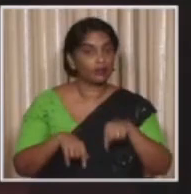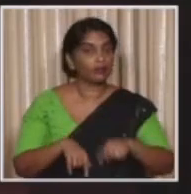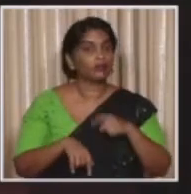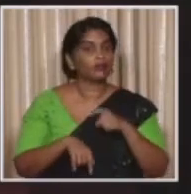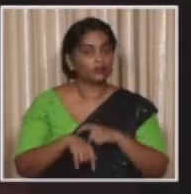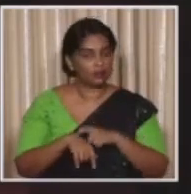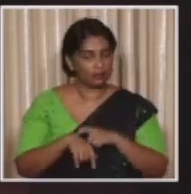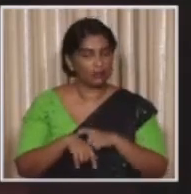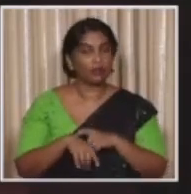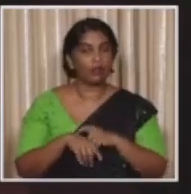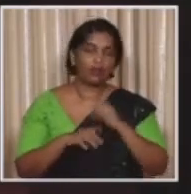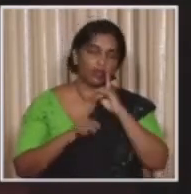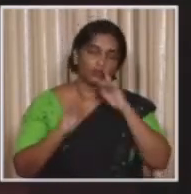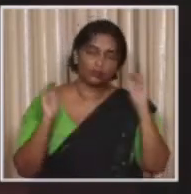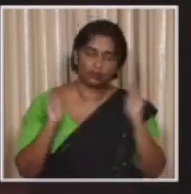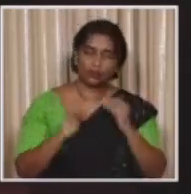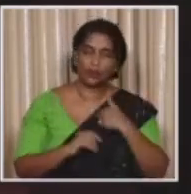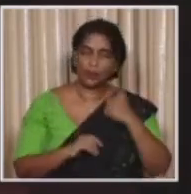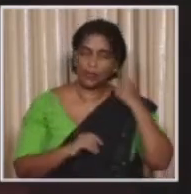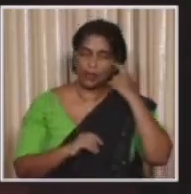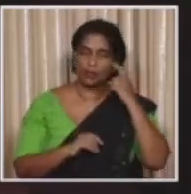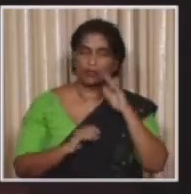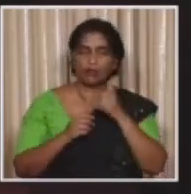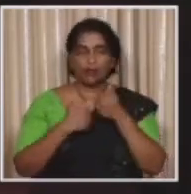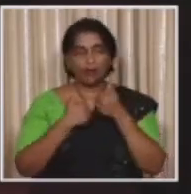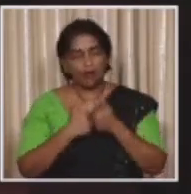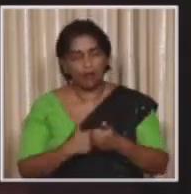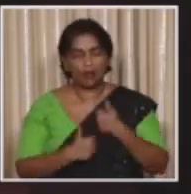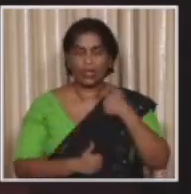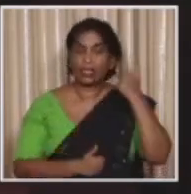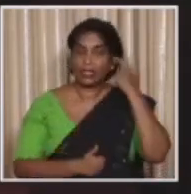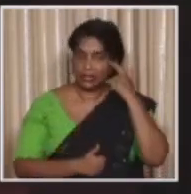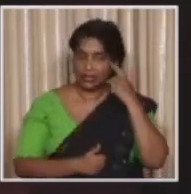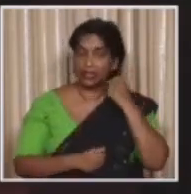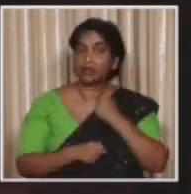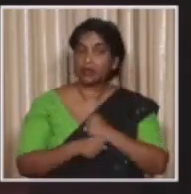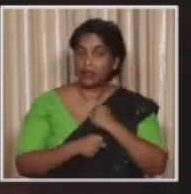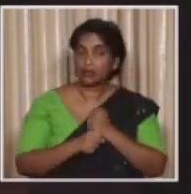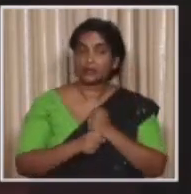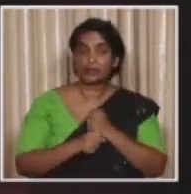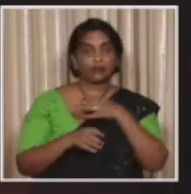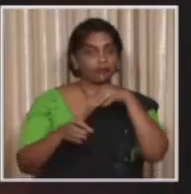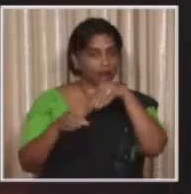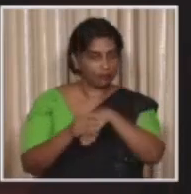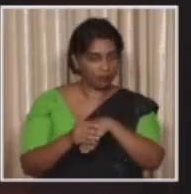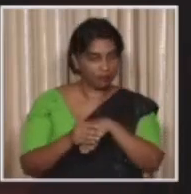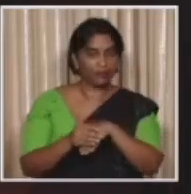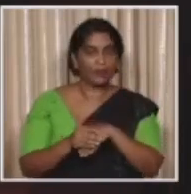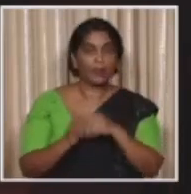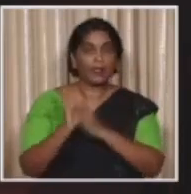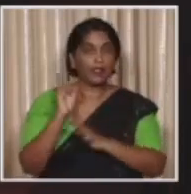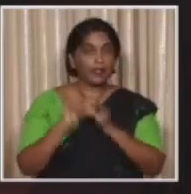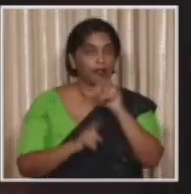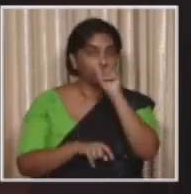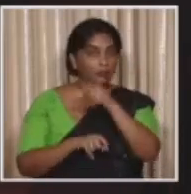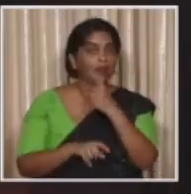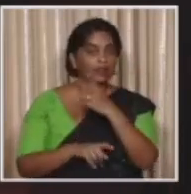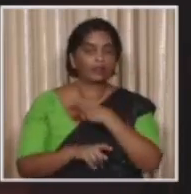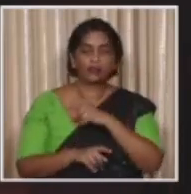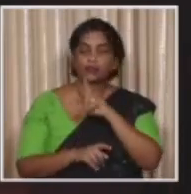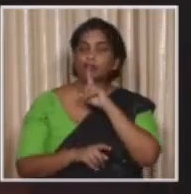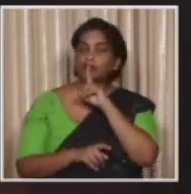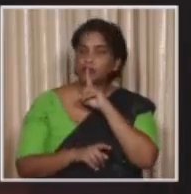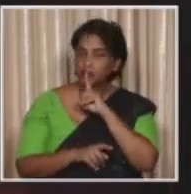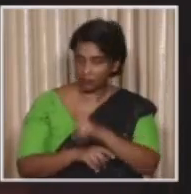අවස්ථාවේ අඩුම ගානේ මම හිතනවා සාධාරණව හිතන රාජ්‍ය පාර්ශවයේ මහජන නියෝජිතින්ගෙන් ඉල්ලීමක්